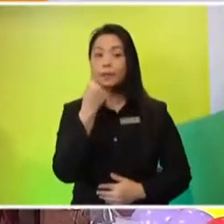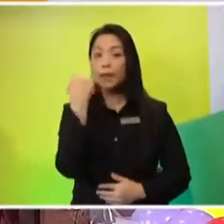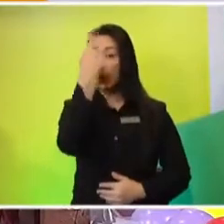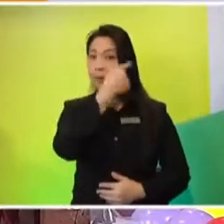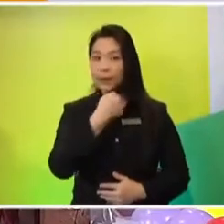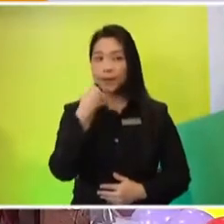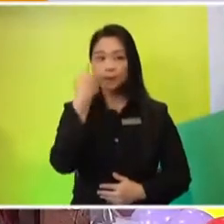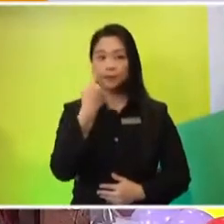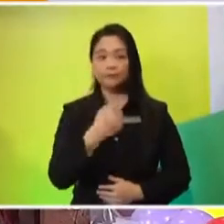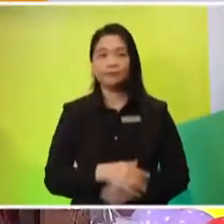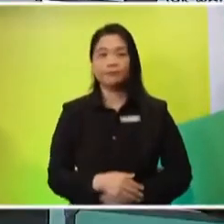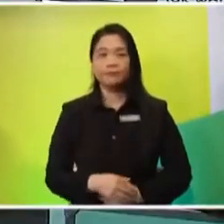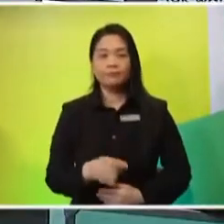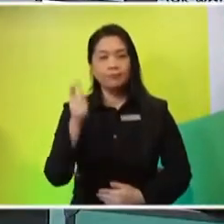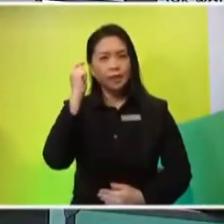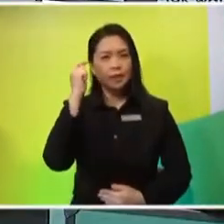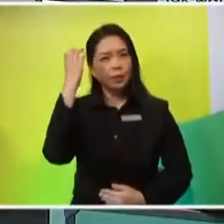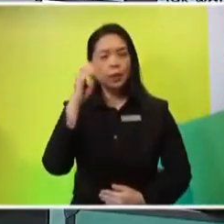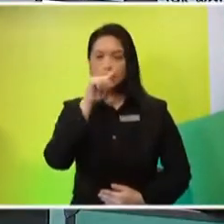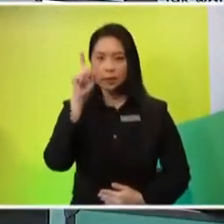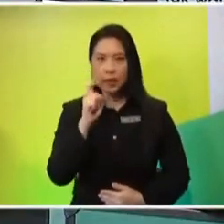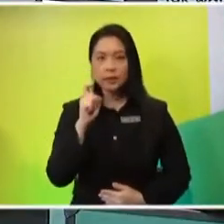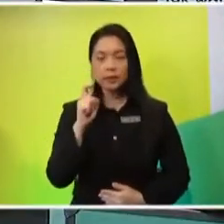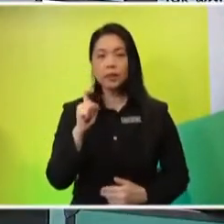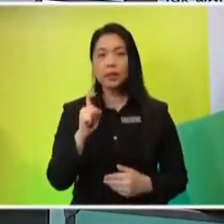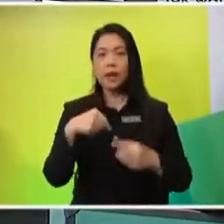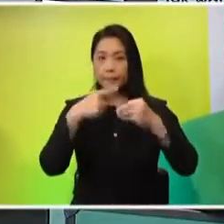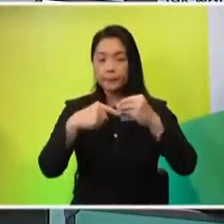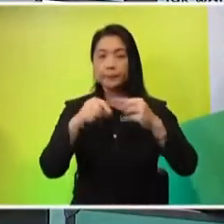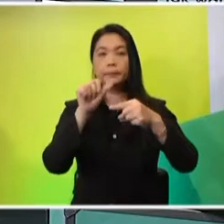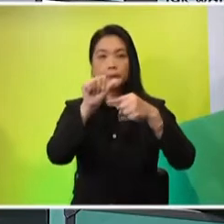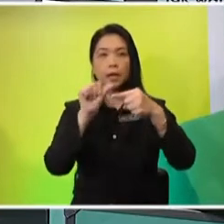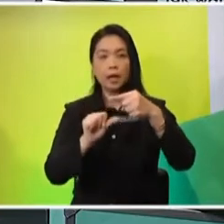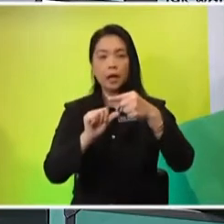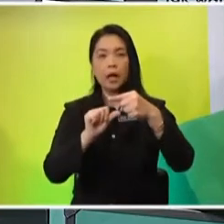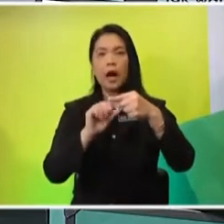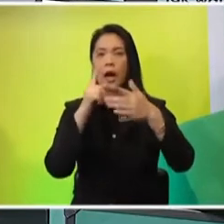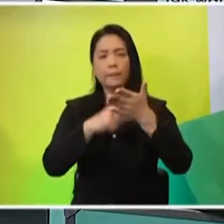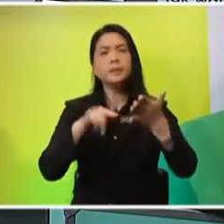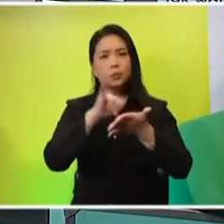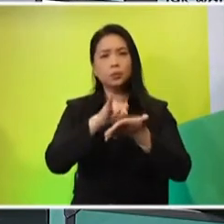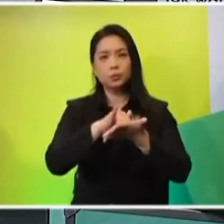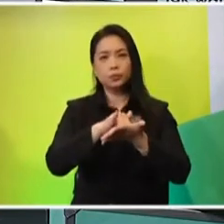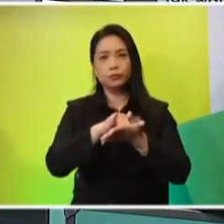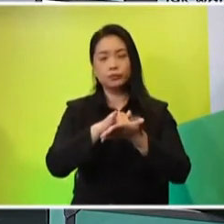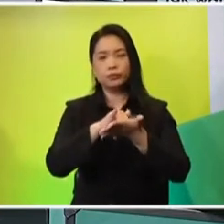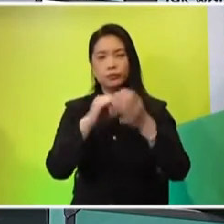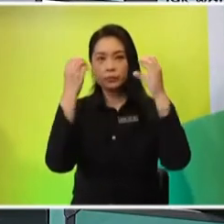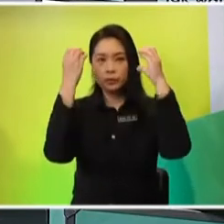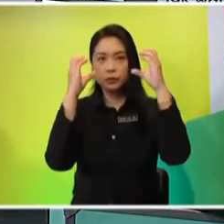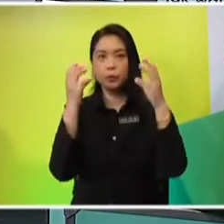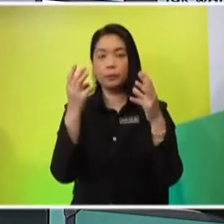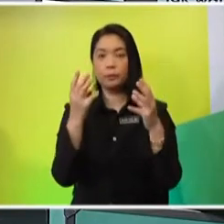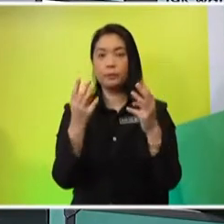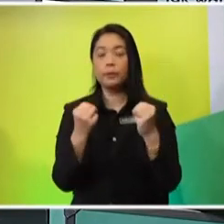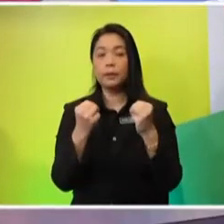kami. Baik Cikgu, tadi Cikgu ada tanya saya tentang pecahan. Okey. Apa sebenarnya pecahan tu Cikgu? Okey, Cikgu nak terang apa